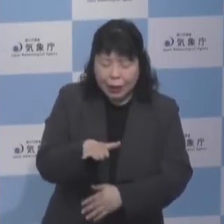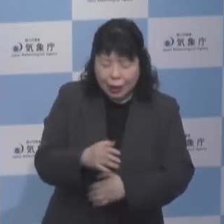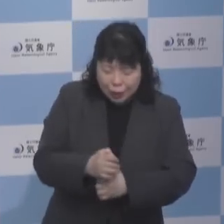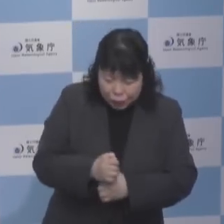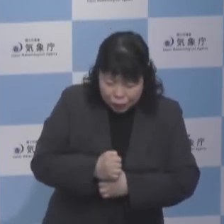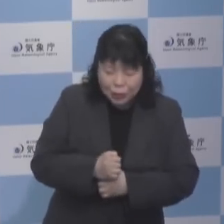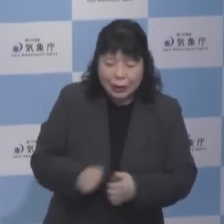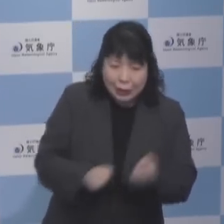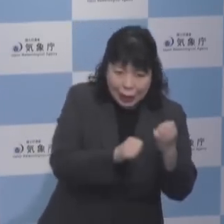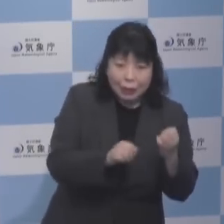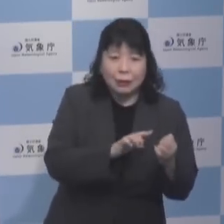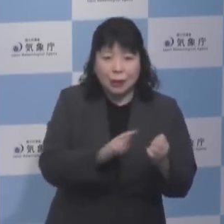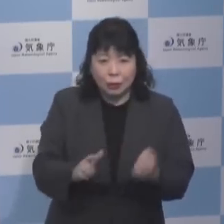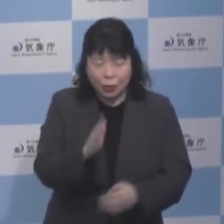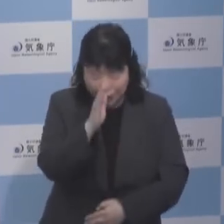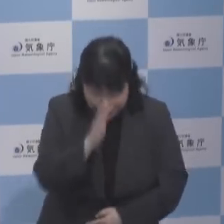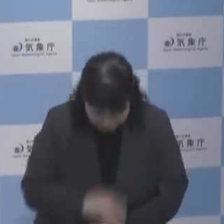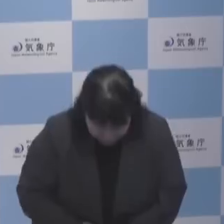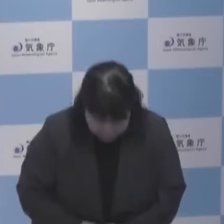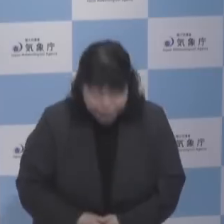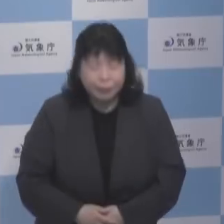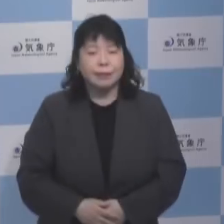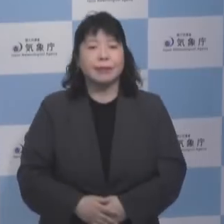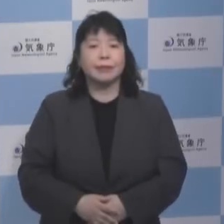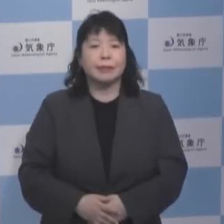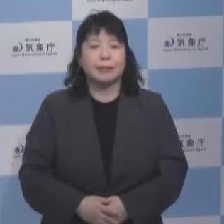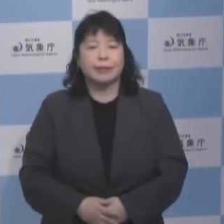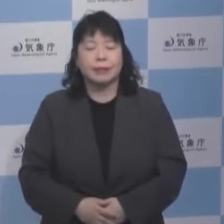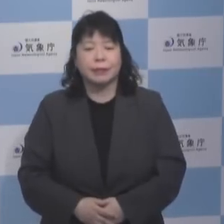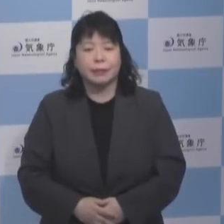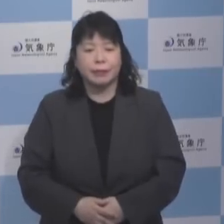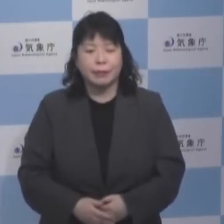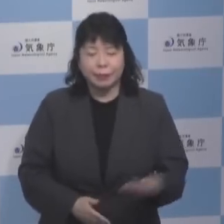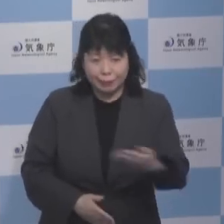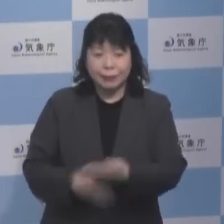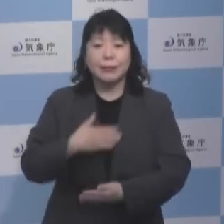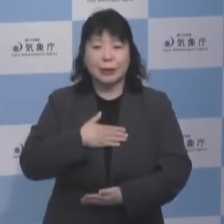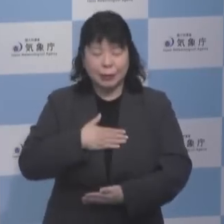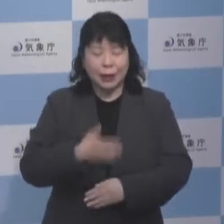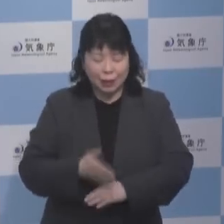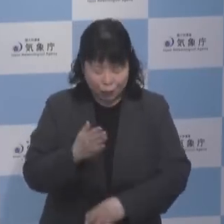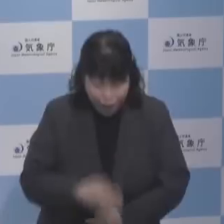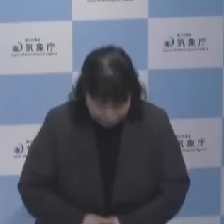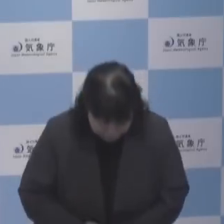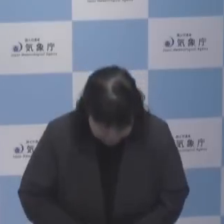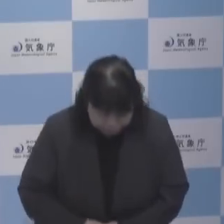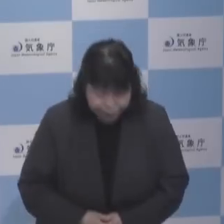行っていただければと思います。 わかりました、ありがとうございます。